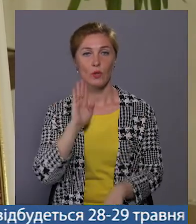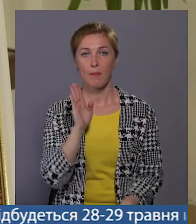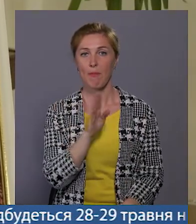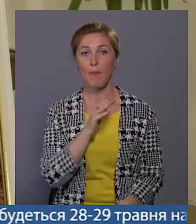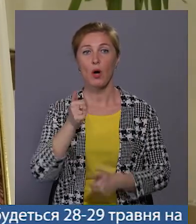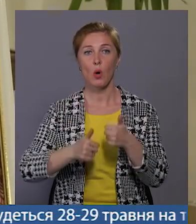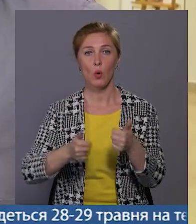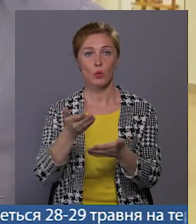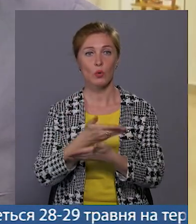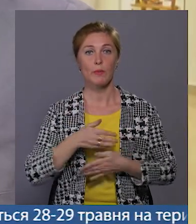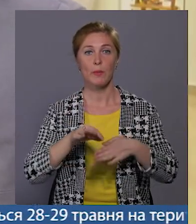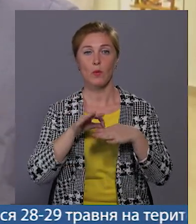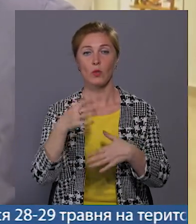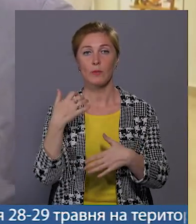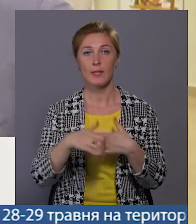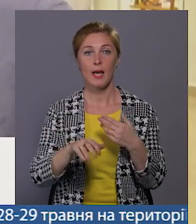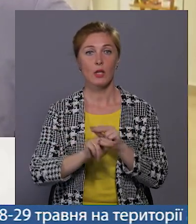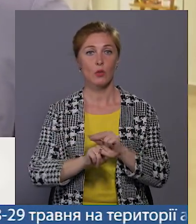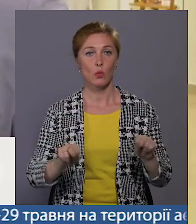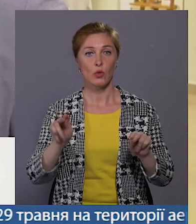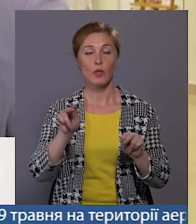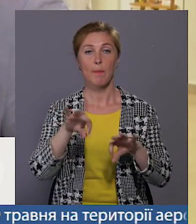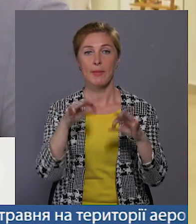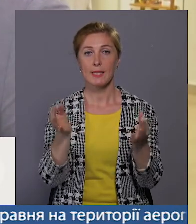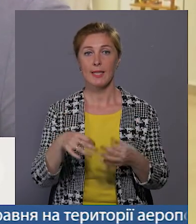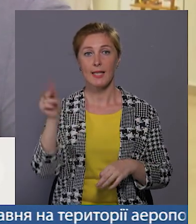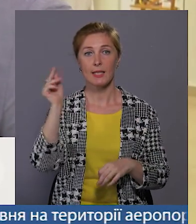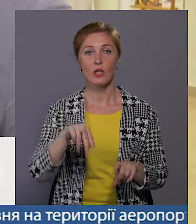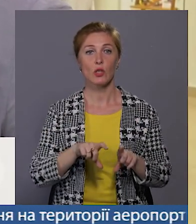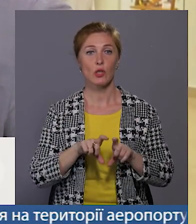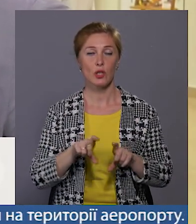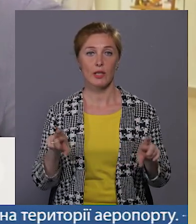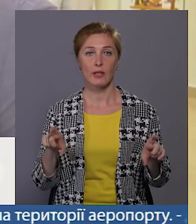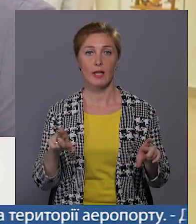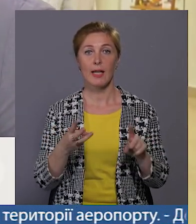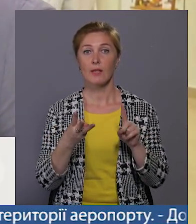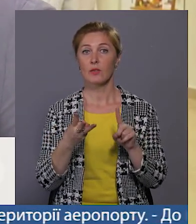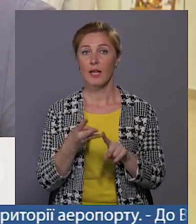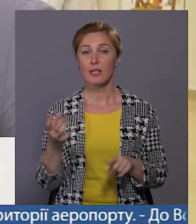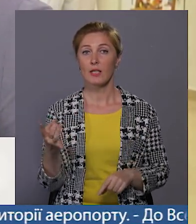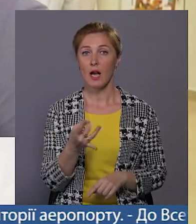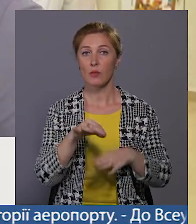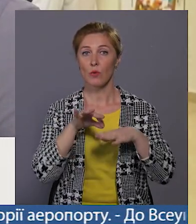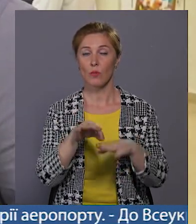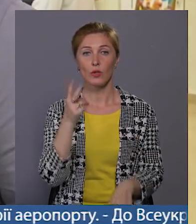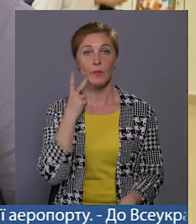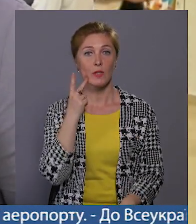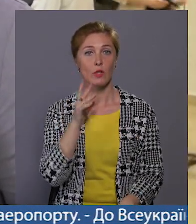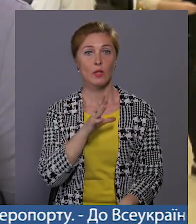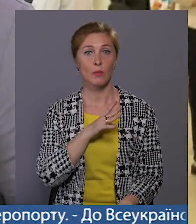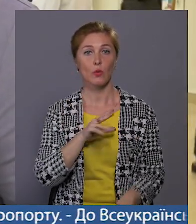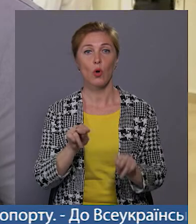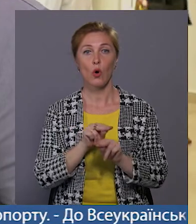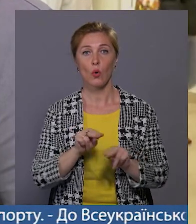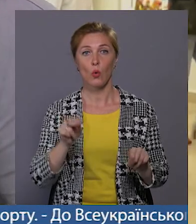Конкурс ми проводимо серед учнів мистецьких шкіл. Втретє ми його проводимо, і завжди це були учні